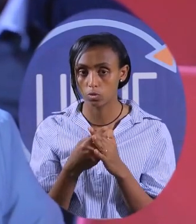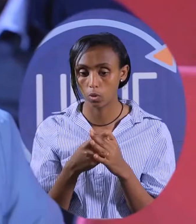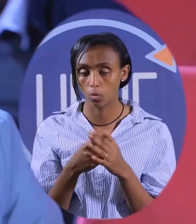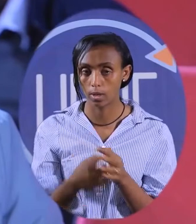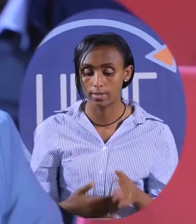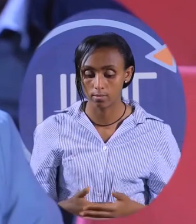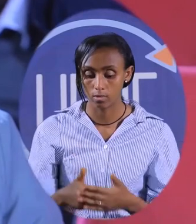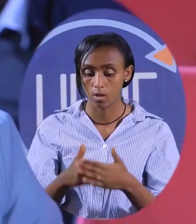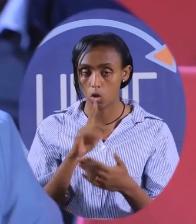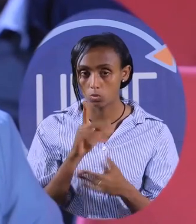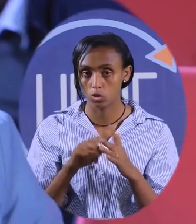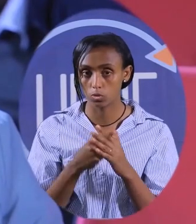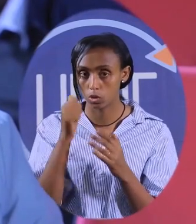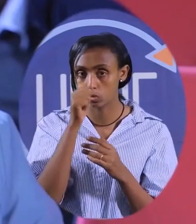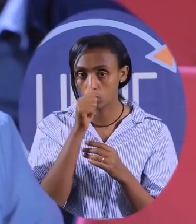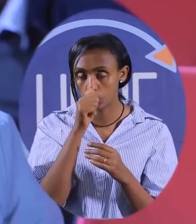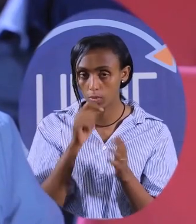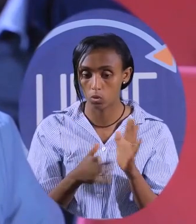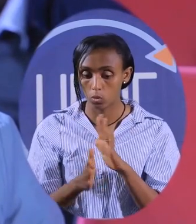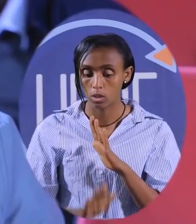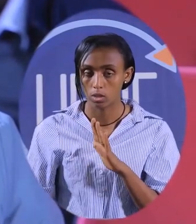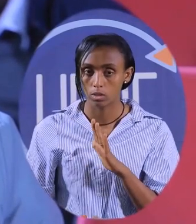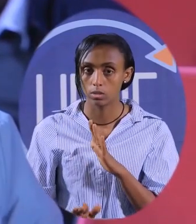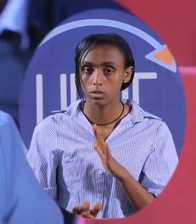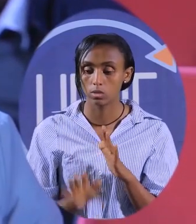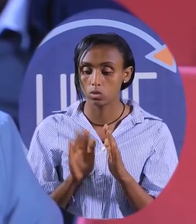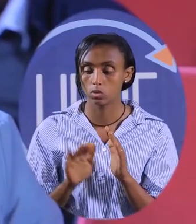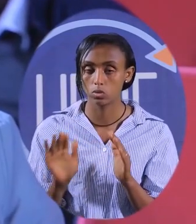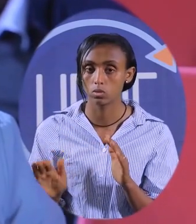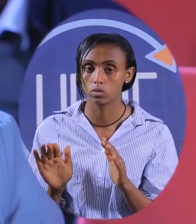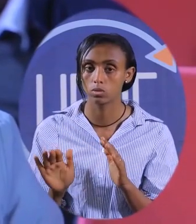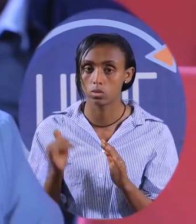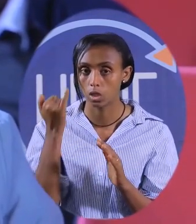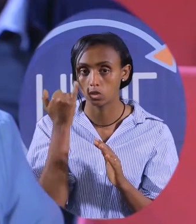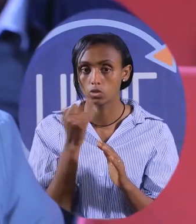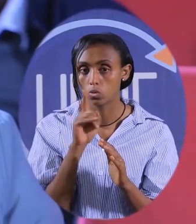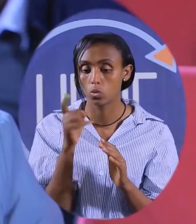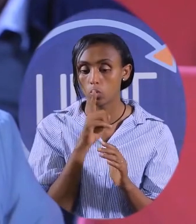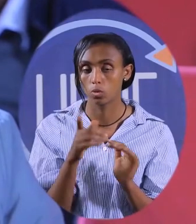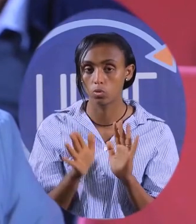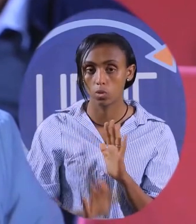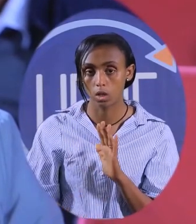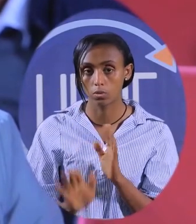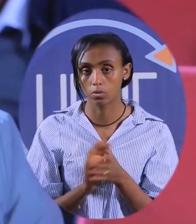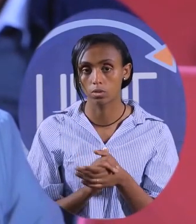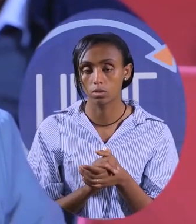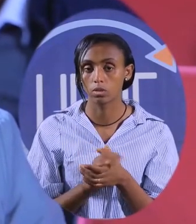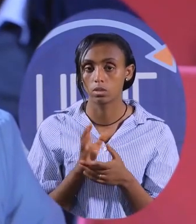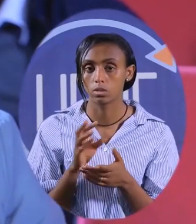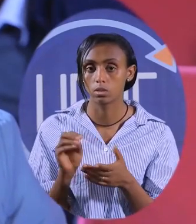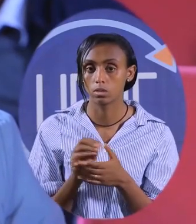ከርግዝና የሚወለድ ኢትዮጵያ አገራችን ውስጥ የሚወለዱ ልጆች ቀጭጨው ነው የሚወለዱት።